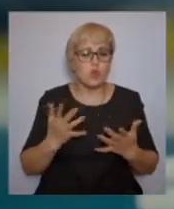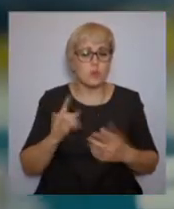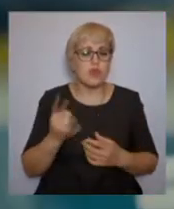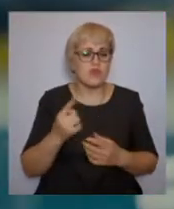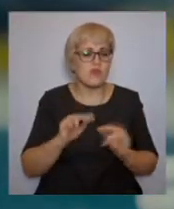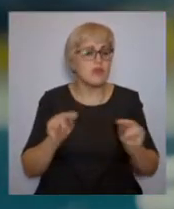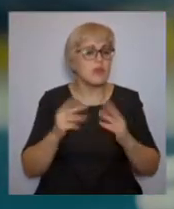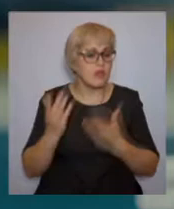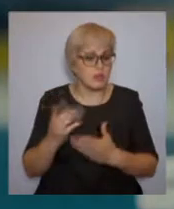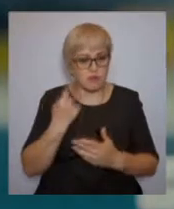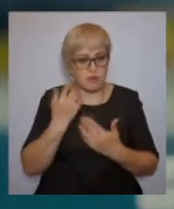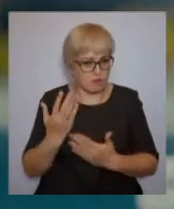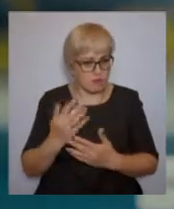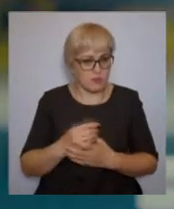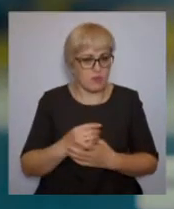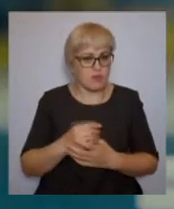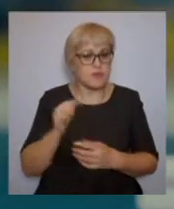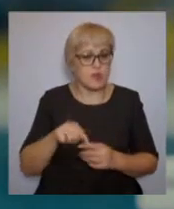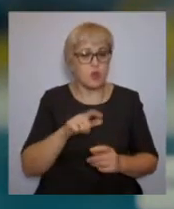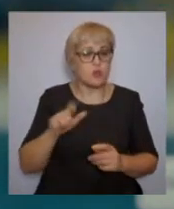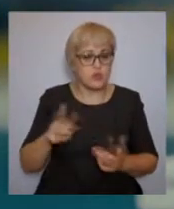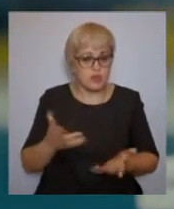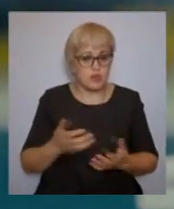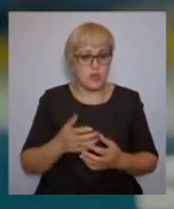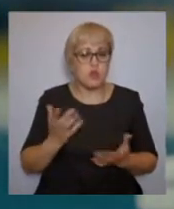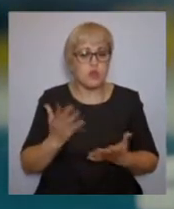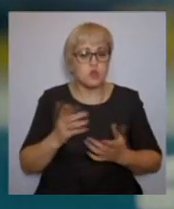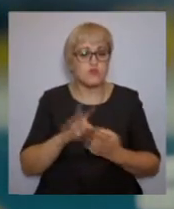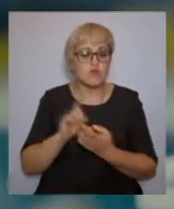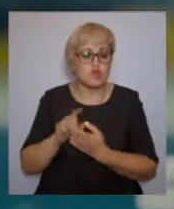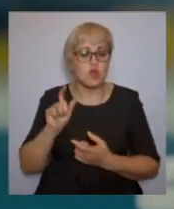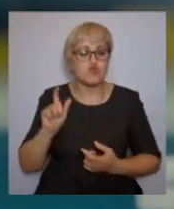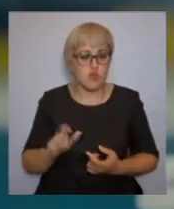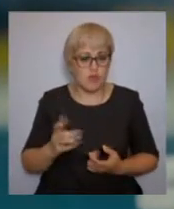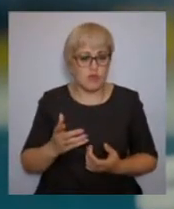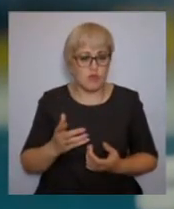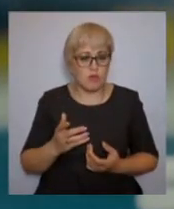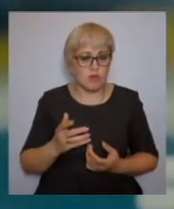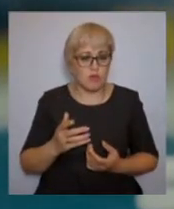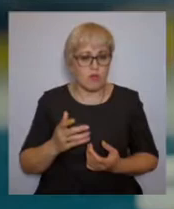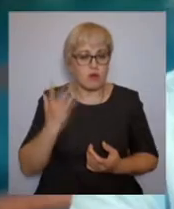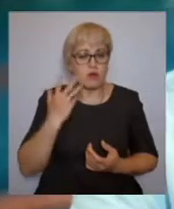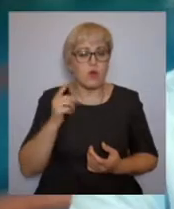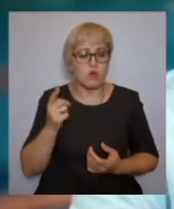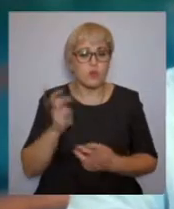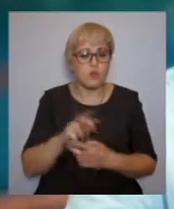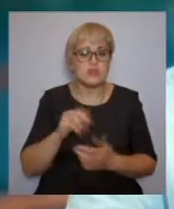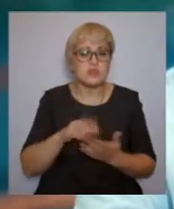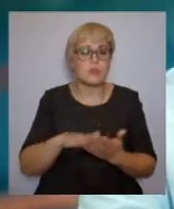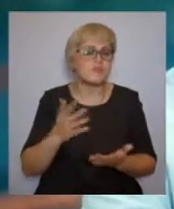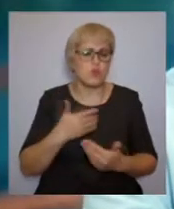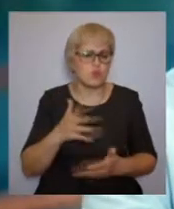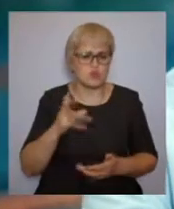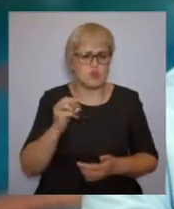роль первого трейлера тех людей которые встречают человека когда он приходит записывать на какую-либо секту ну и